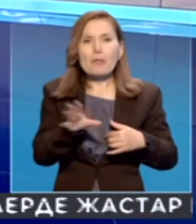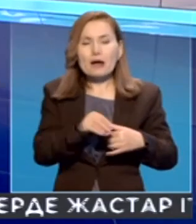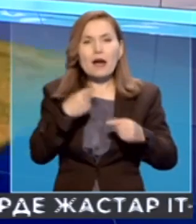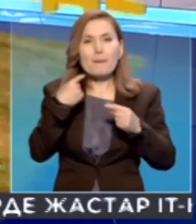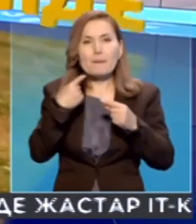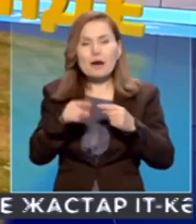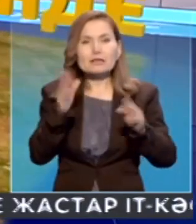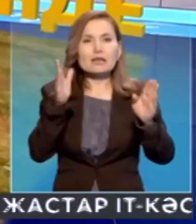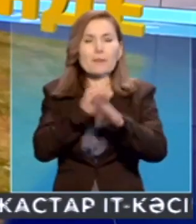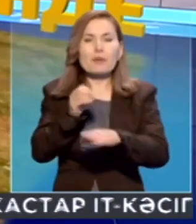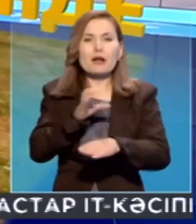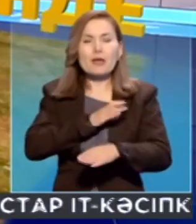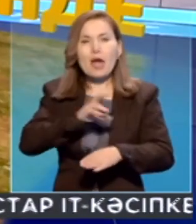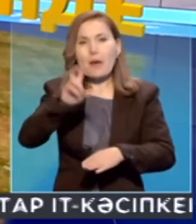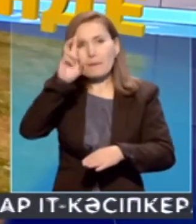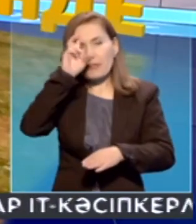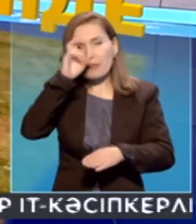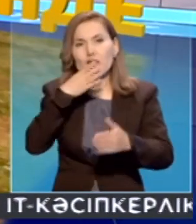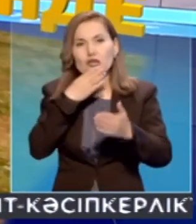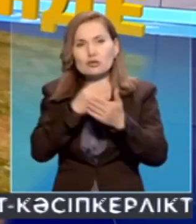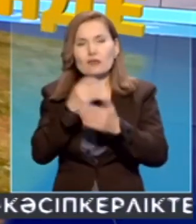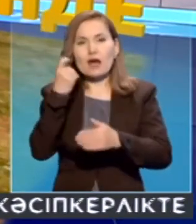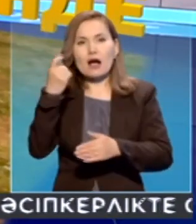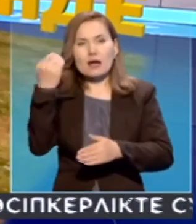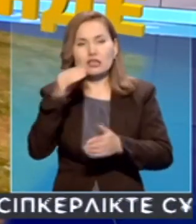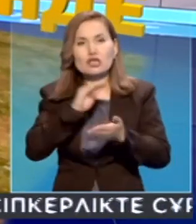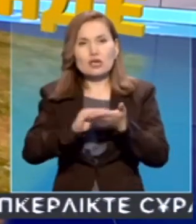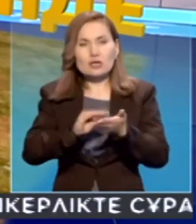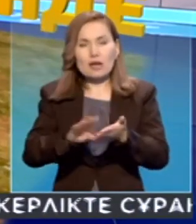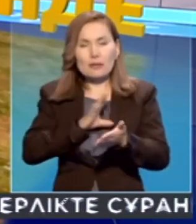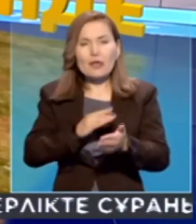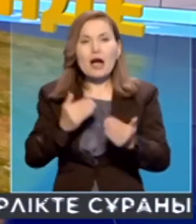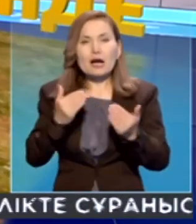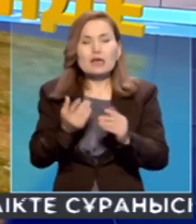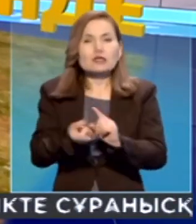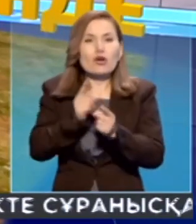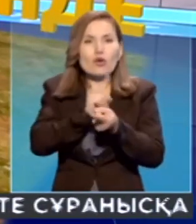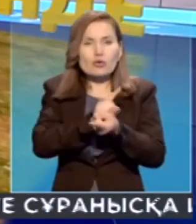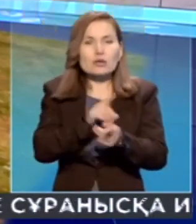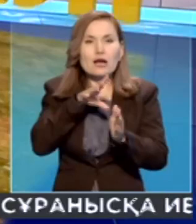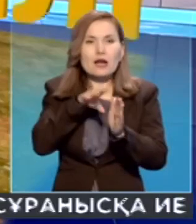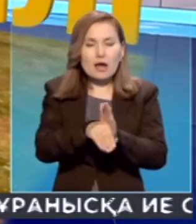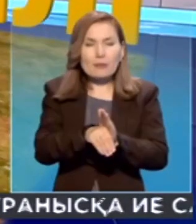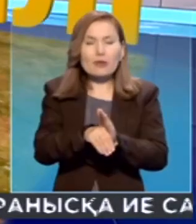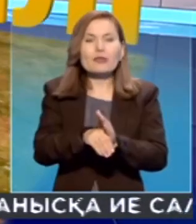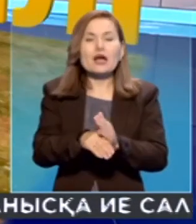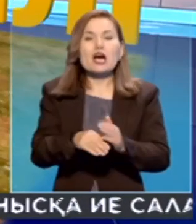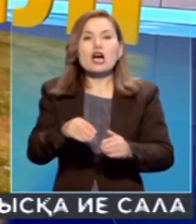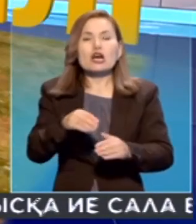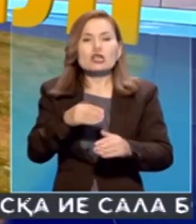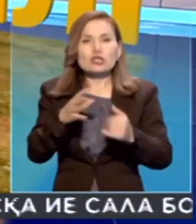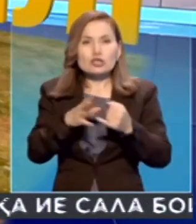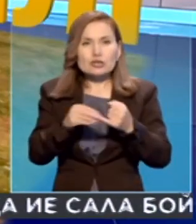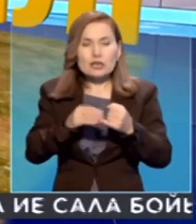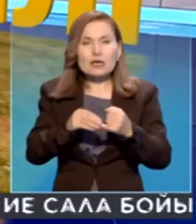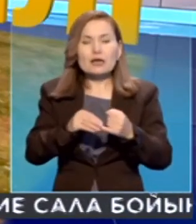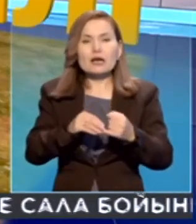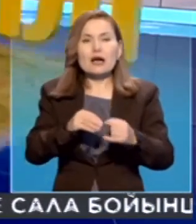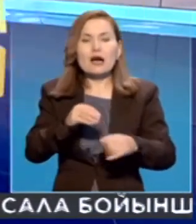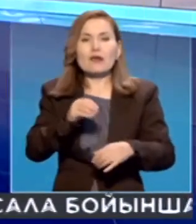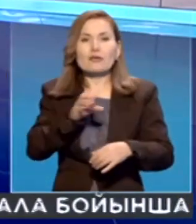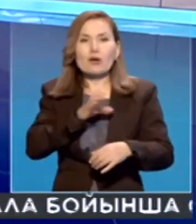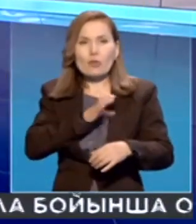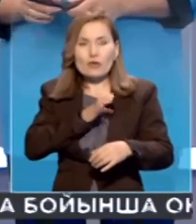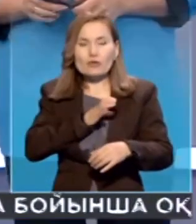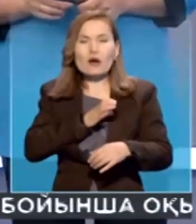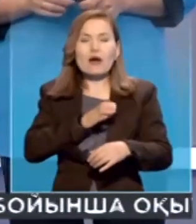табиғи ресурстар мемлекет меншігінде болады деп жазылған. Енді өзгерістер енгізілсе, онда жер және оның қойнауы халыққа тиесілі